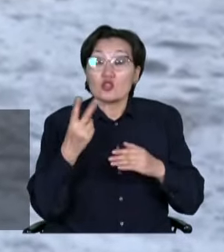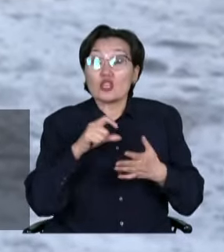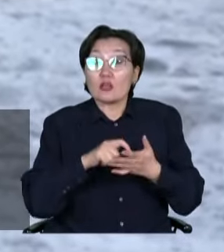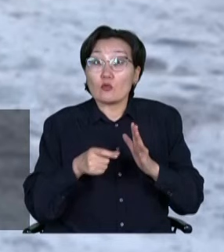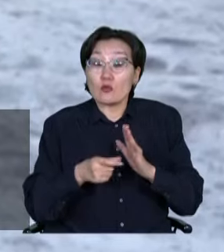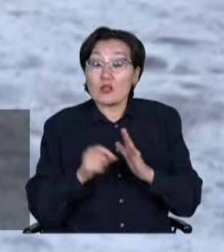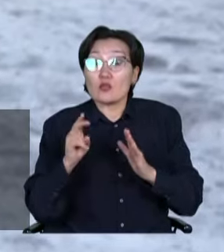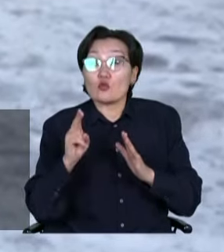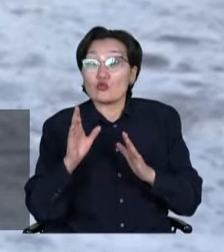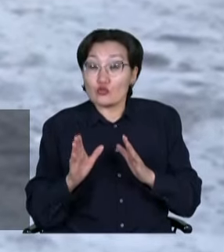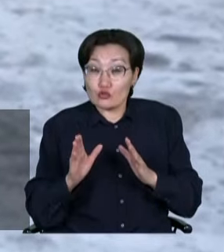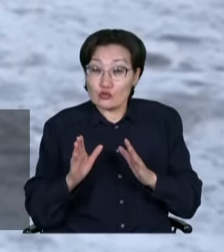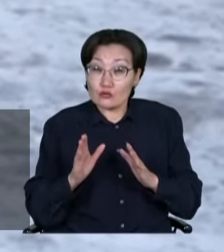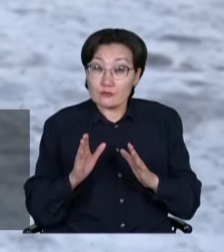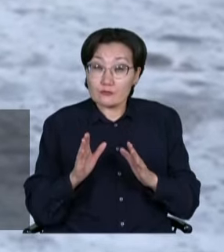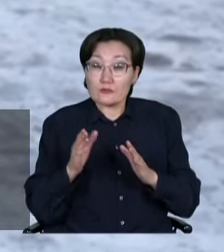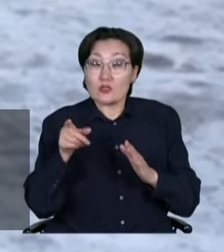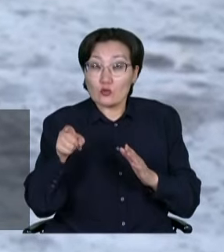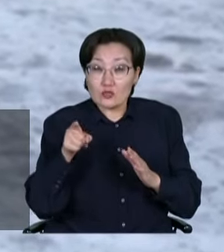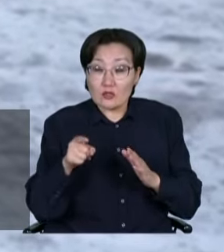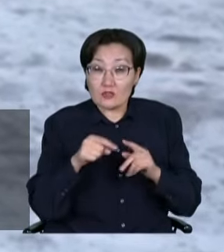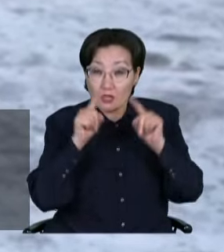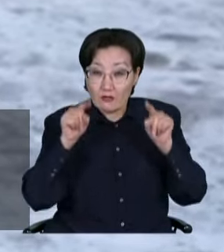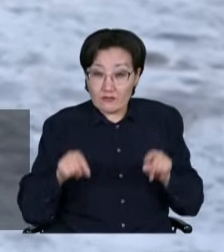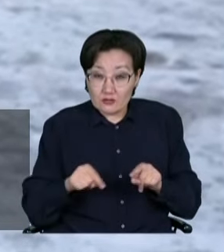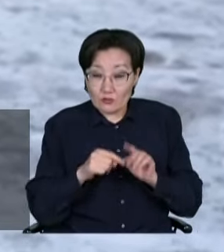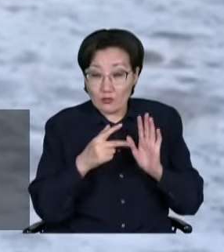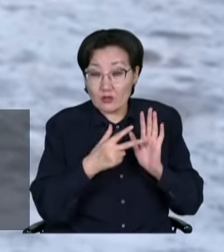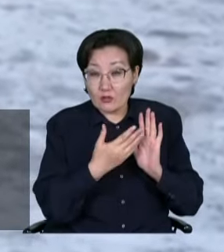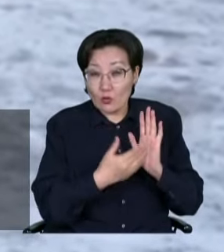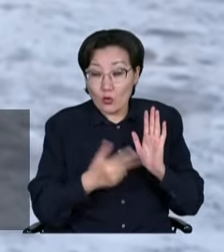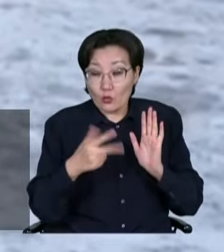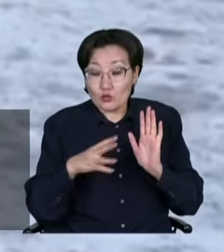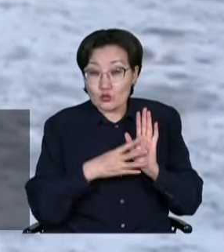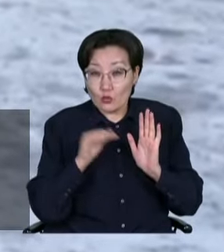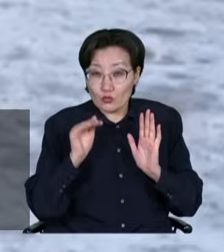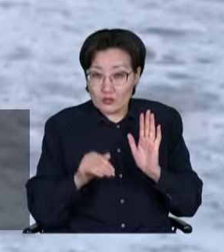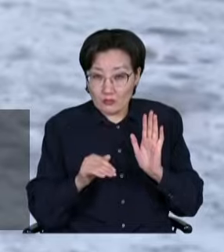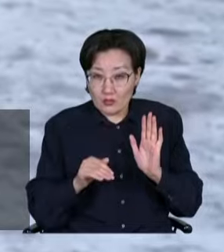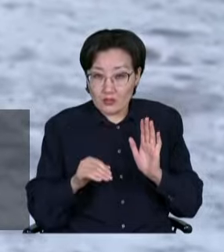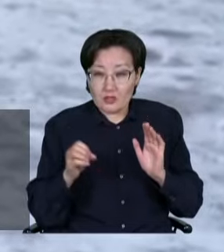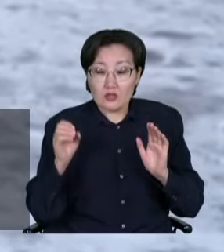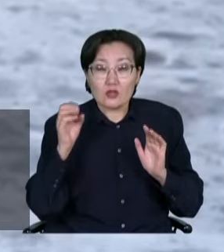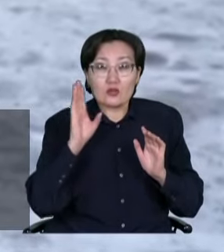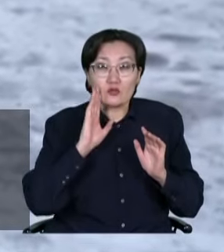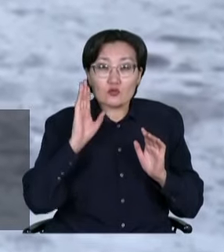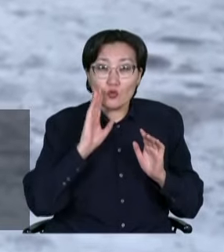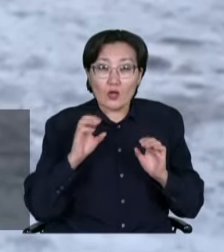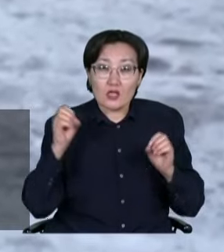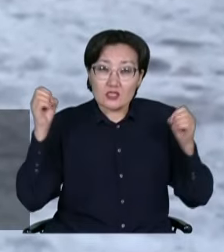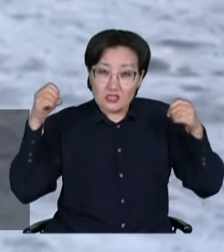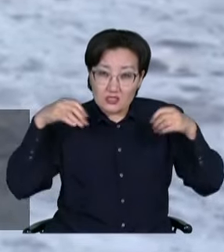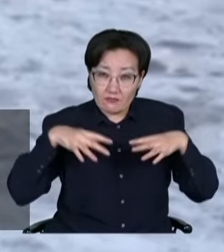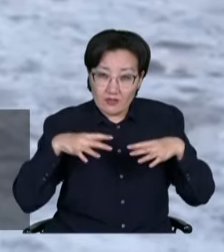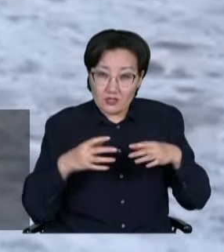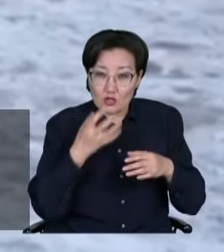үй, оған келіп тұр квитанция 39 мыңға. Сонда мен